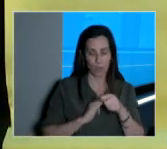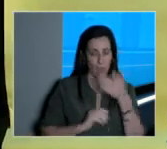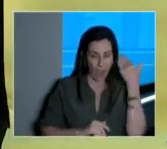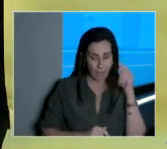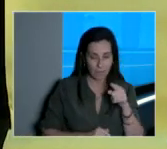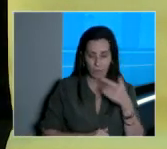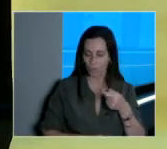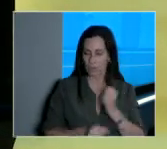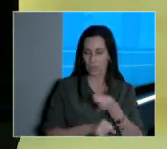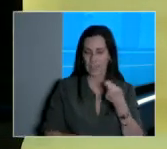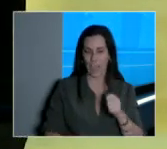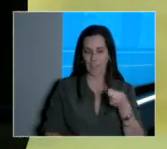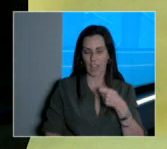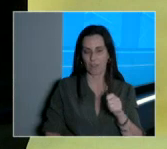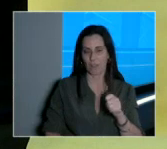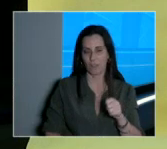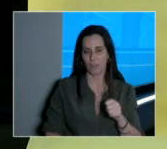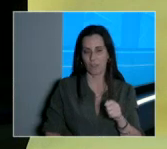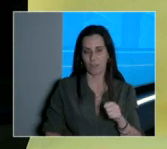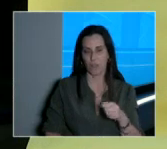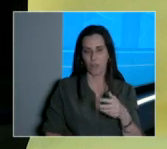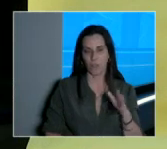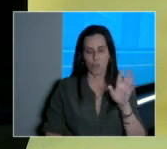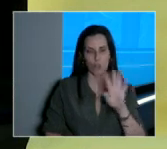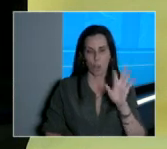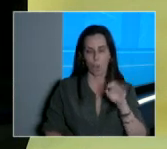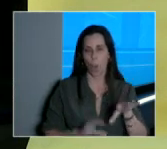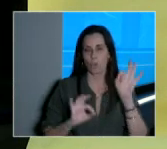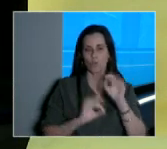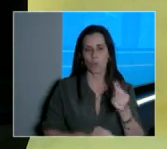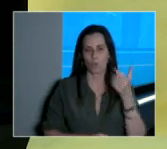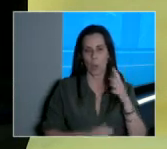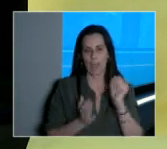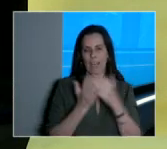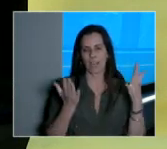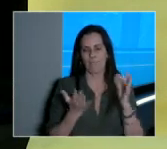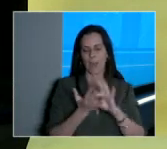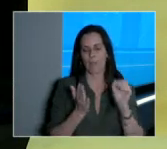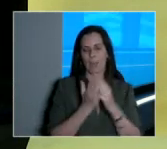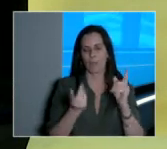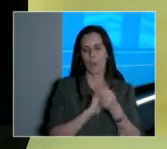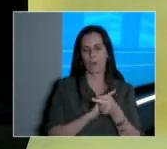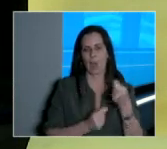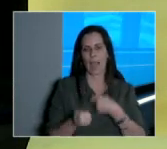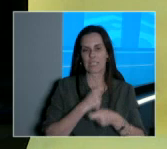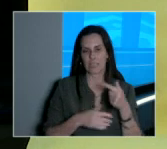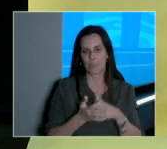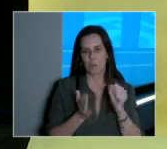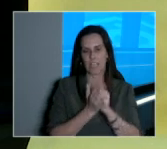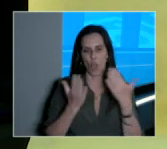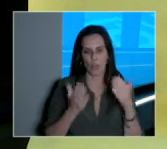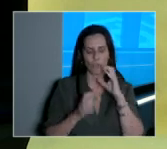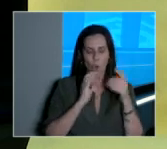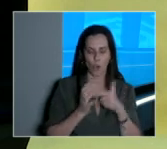אלה שרודפים ראש ממשלה שאף אחד לא מסוגל למצוא עליו באמת שום דבר פרט לאיזה כתבה בעיתון, ולהפוך עסקים של